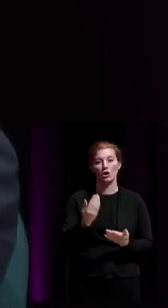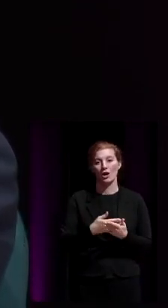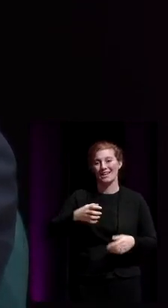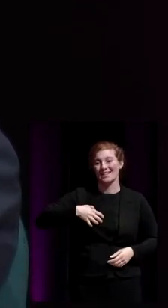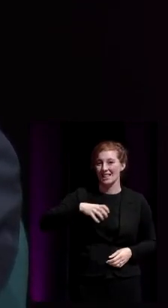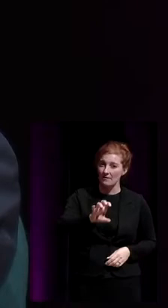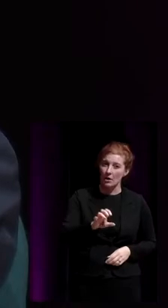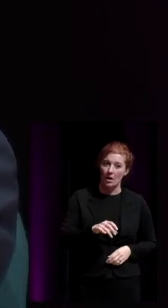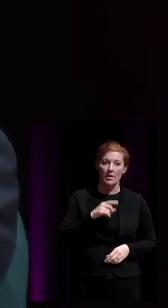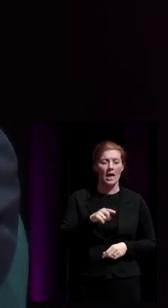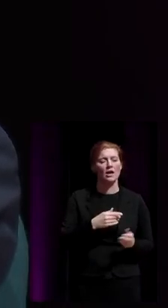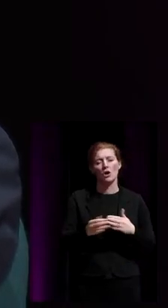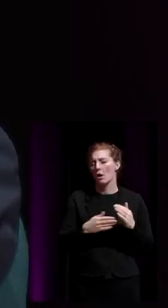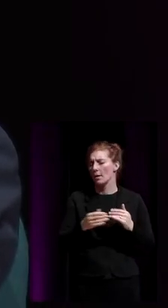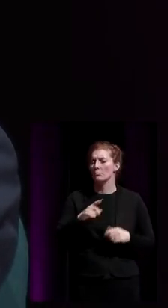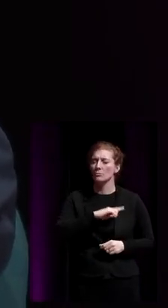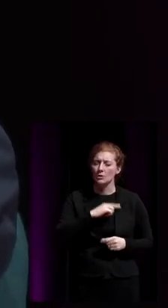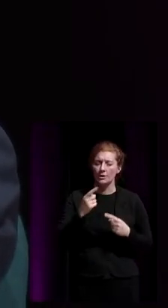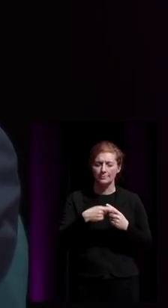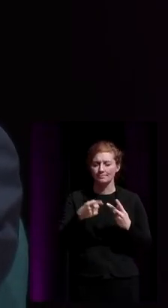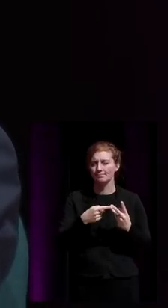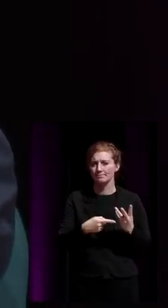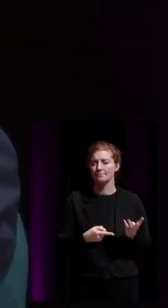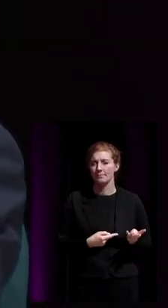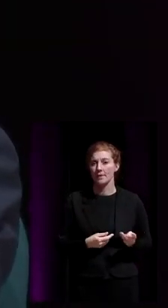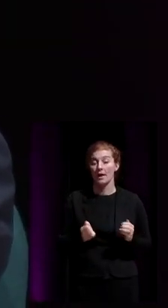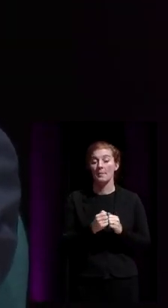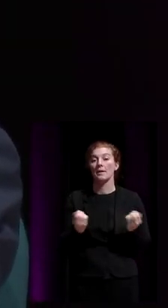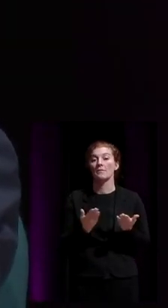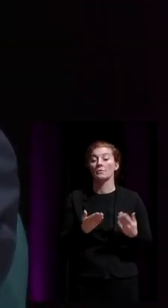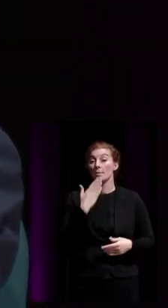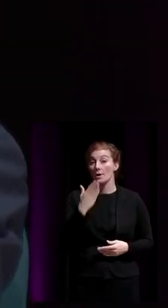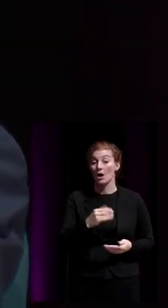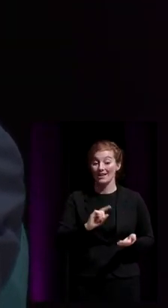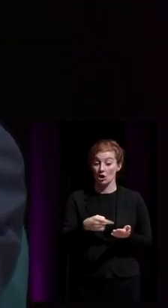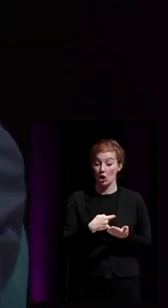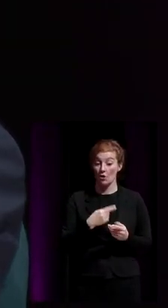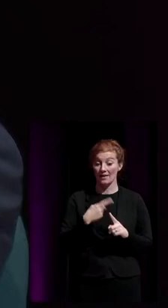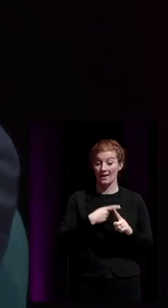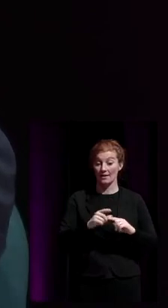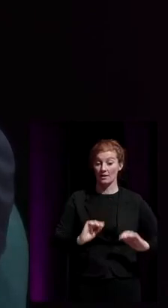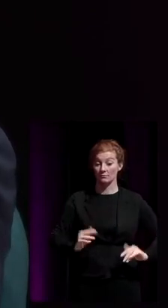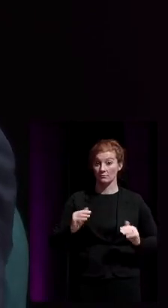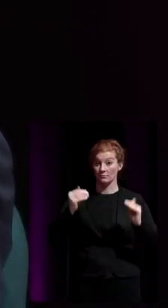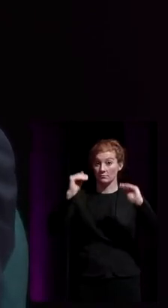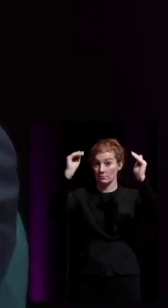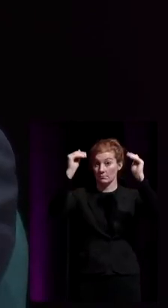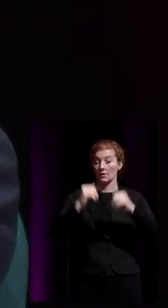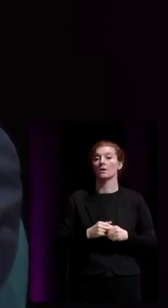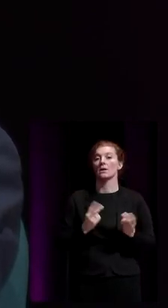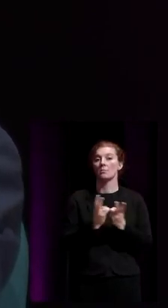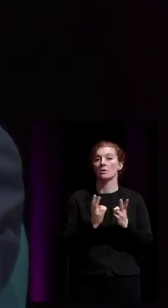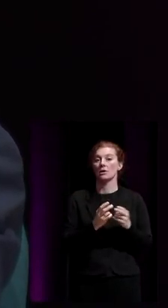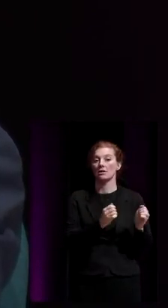görs mycket på många fronter. Men det som är bra, det är ju att kraven ökar och det får ju saker att hända. Så